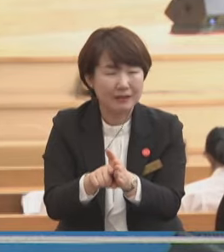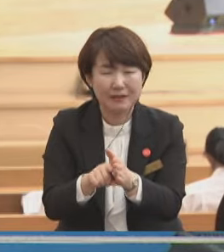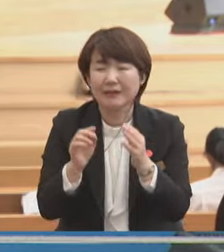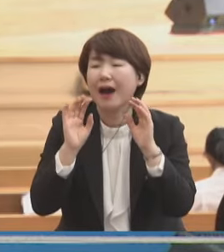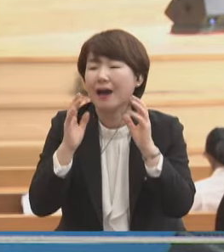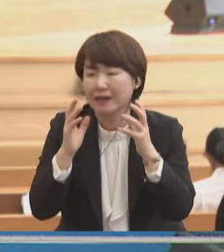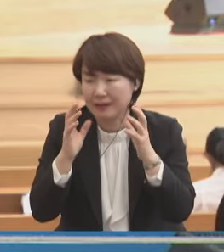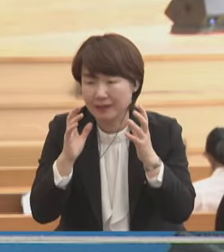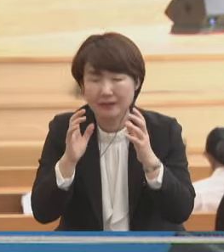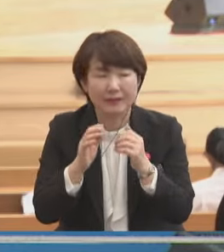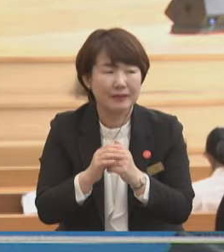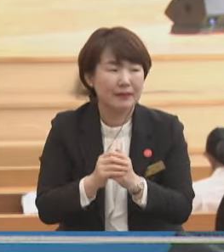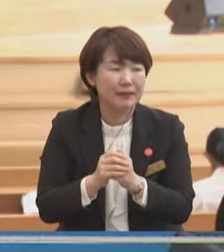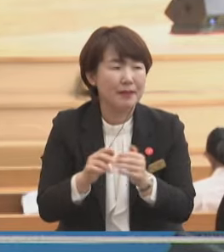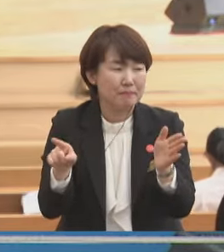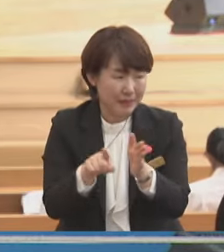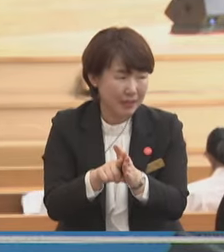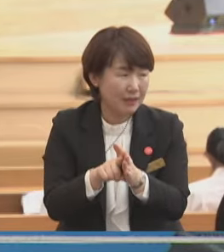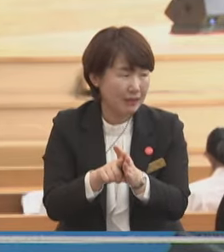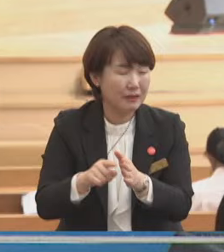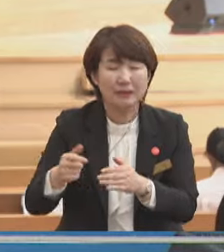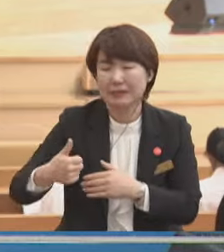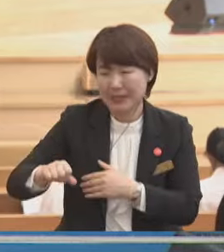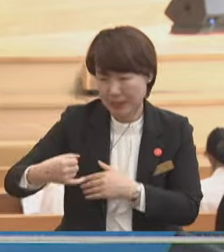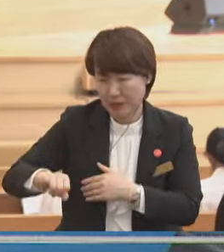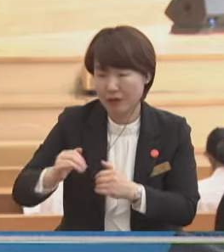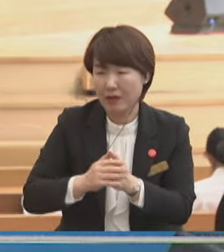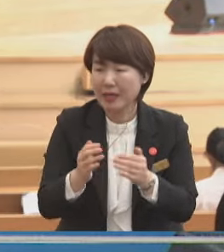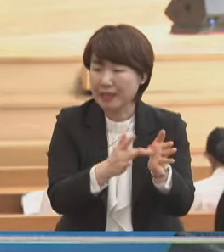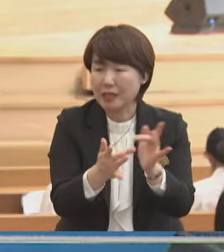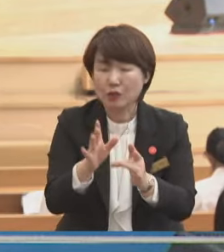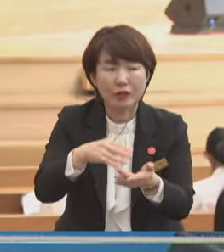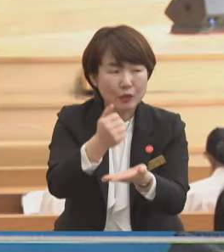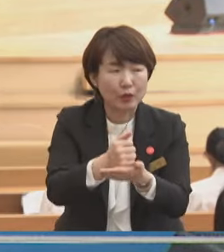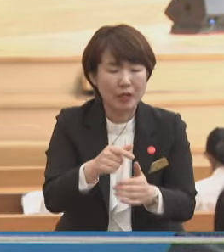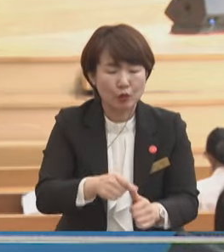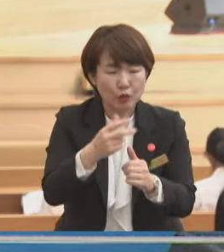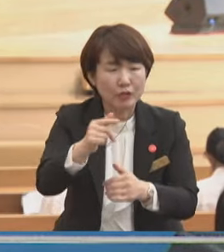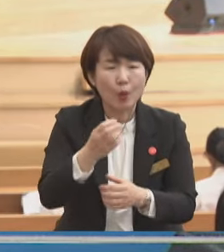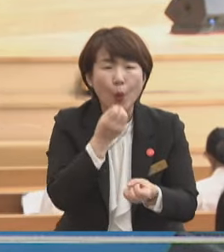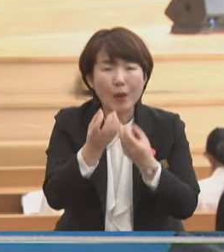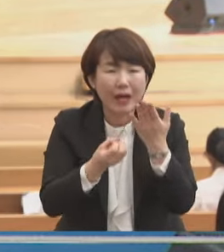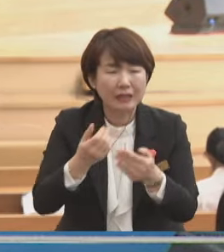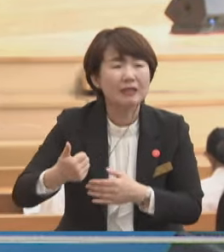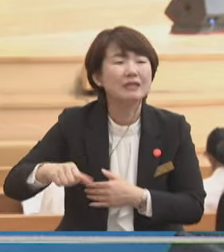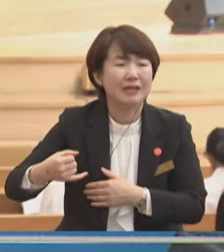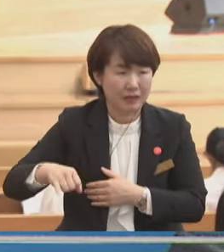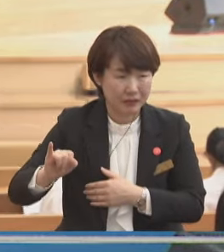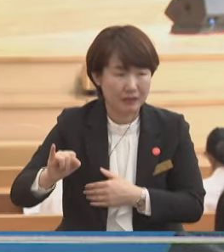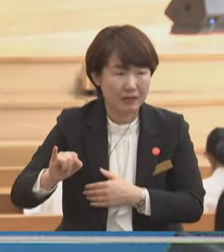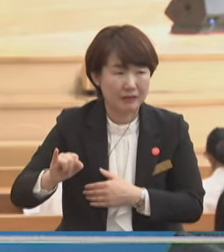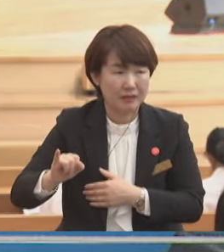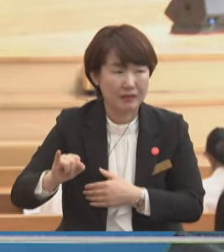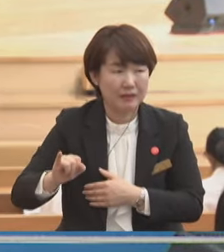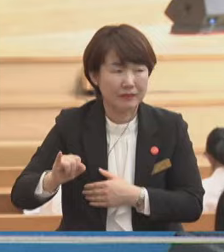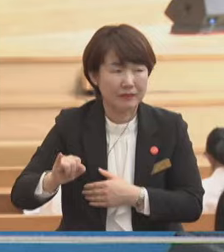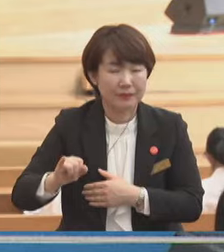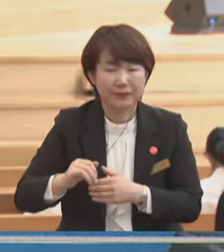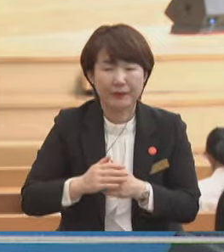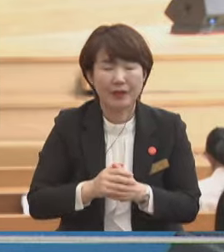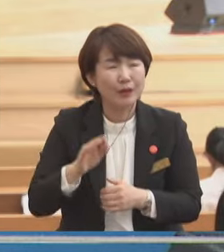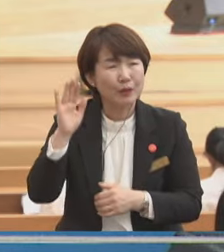아멘 주님을 구주로 고백하는 다음 세대 최근에 아픈 아이들이